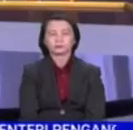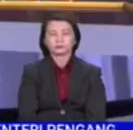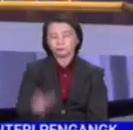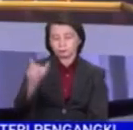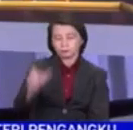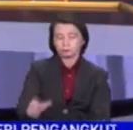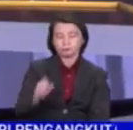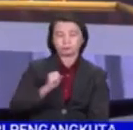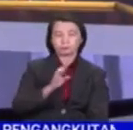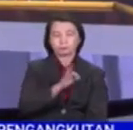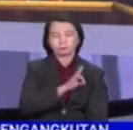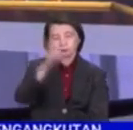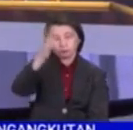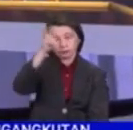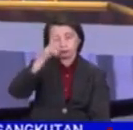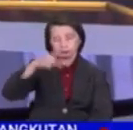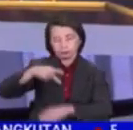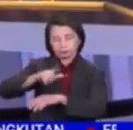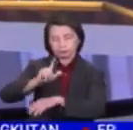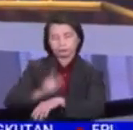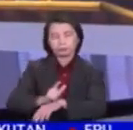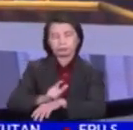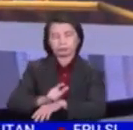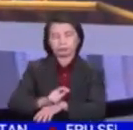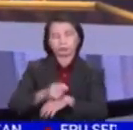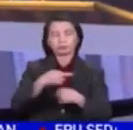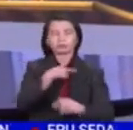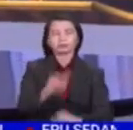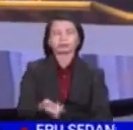Seorang kaki tangan kerajaan di Langkawi kerugian